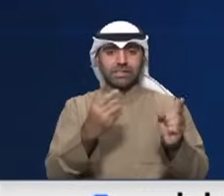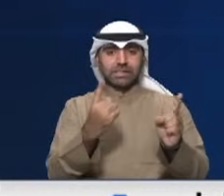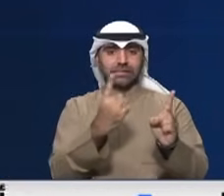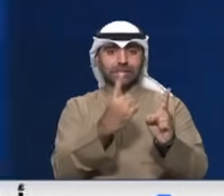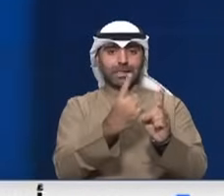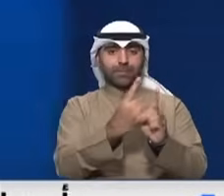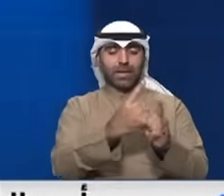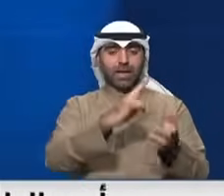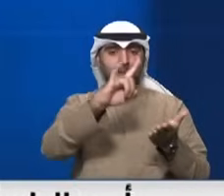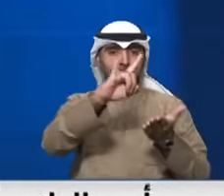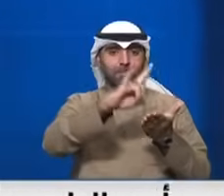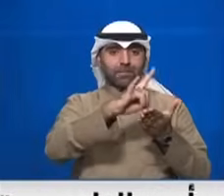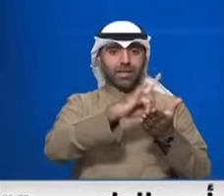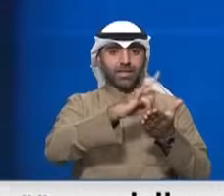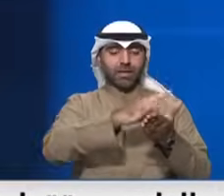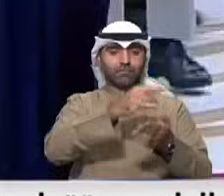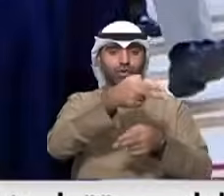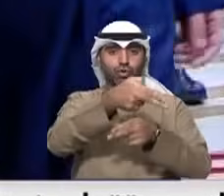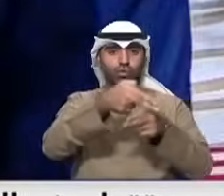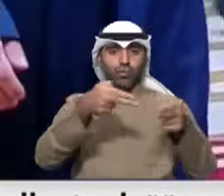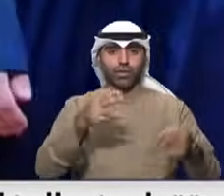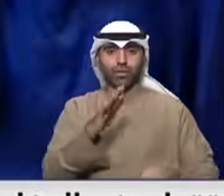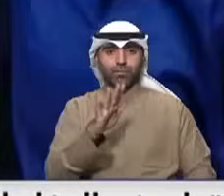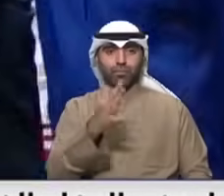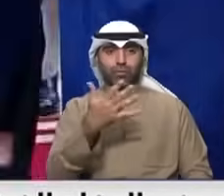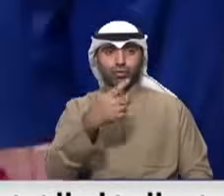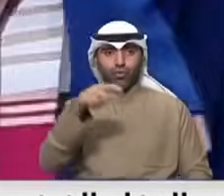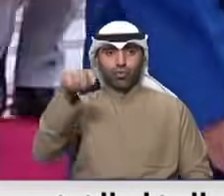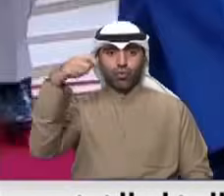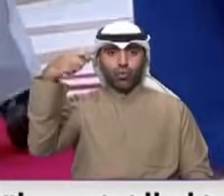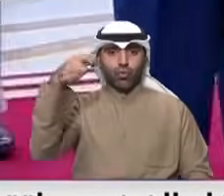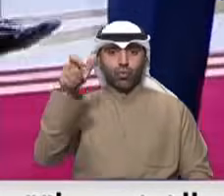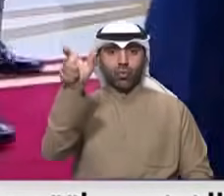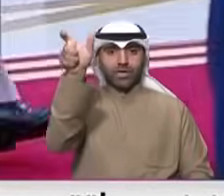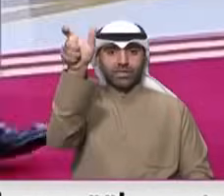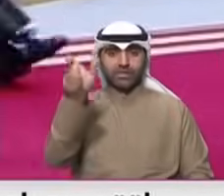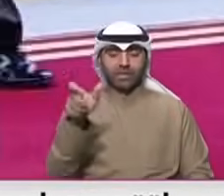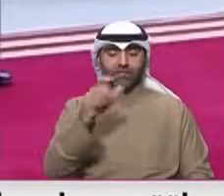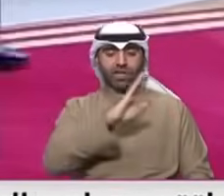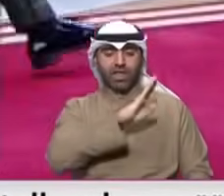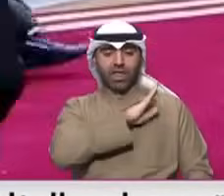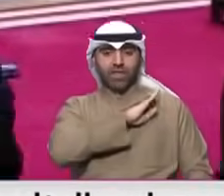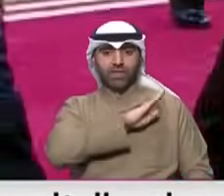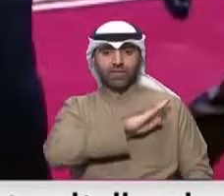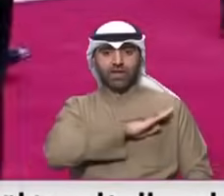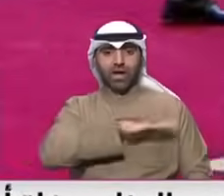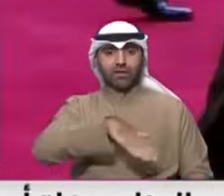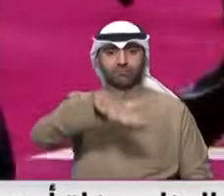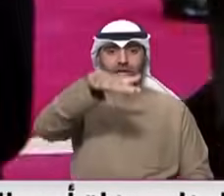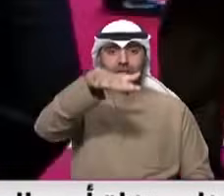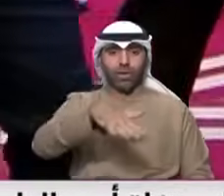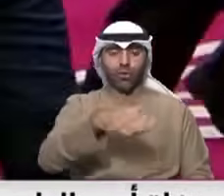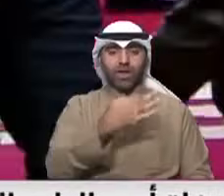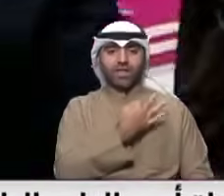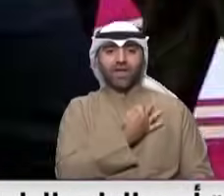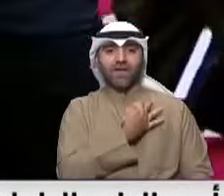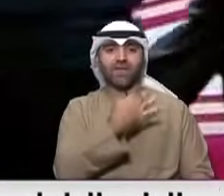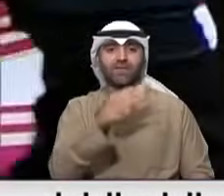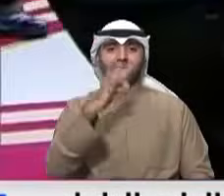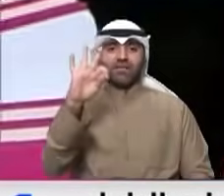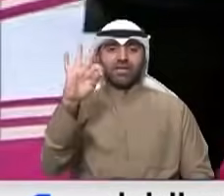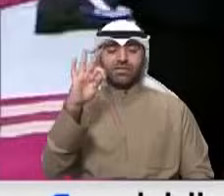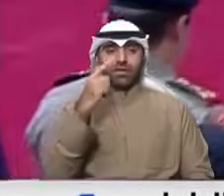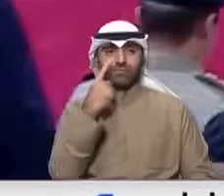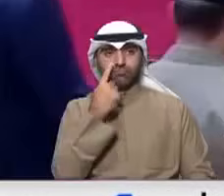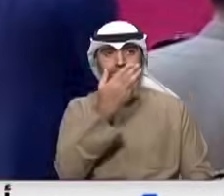اليوم معالي وزير القوات المسلحه بجمهوريه فرنسا الصديقه سيبستيان لو كورنو والوفد المرافقه لمعاليه